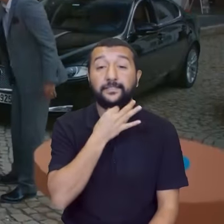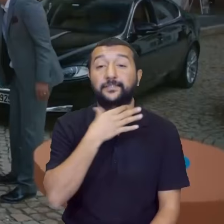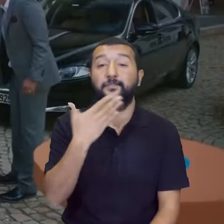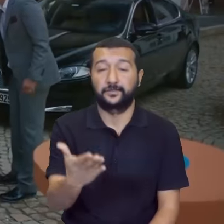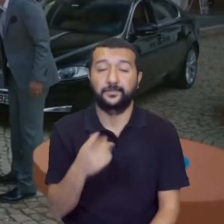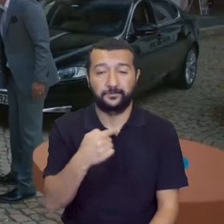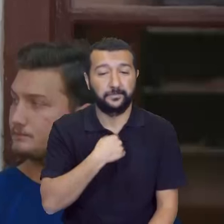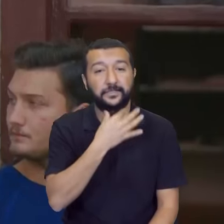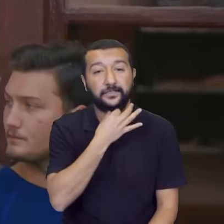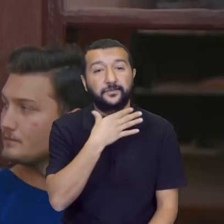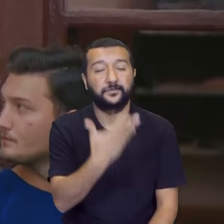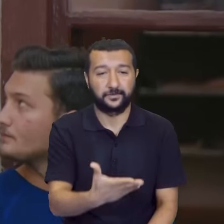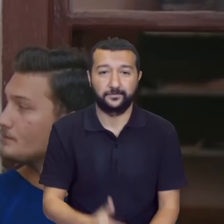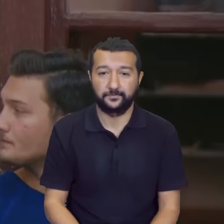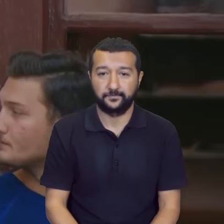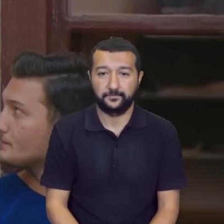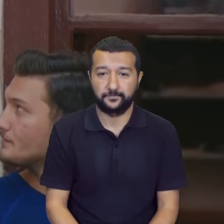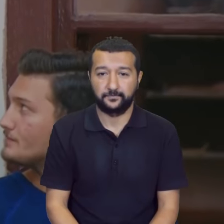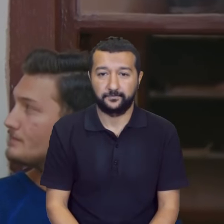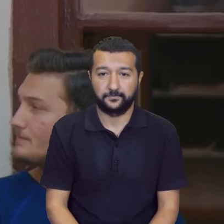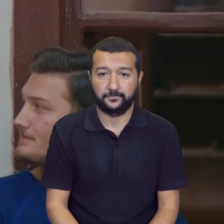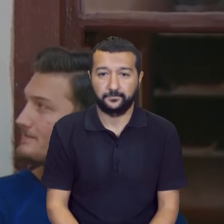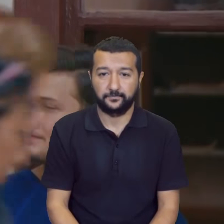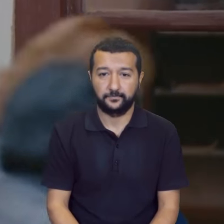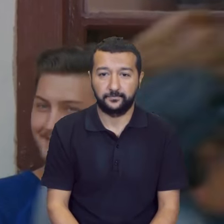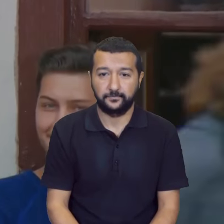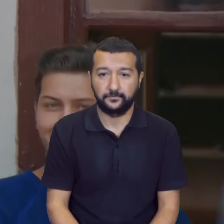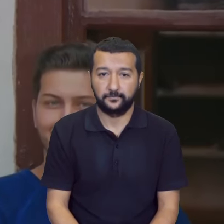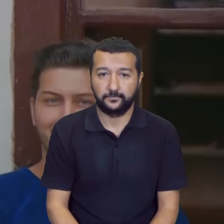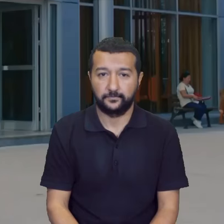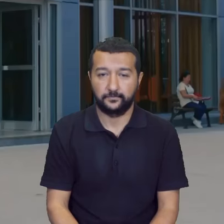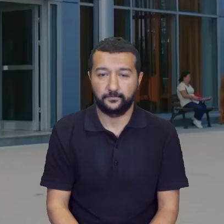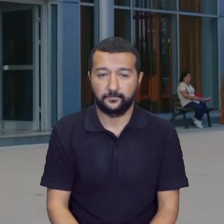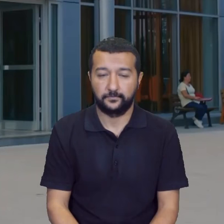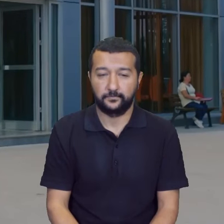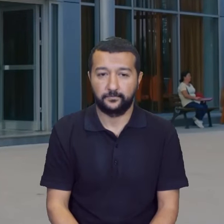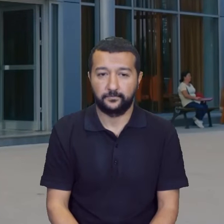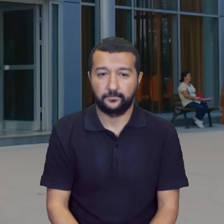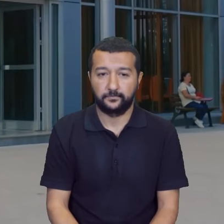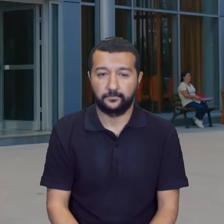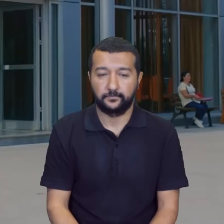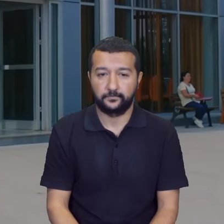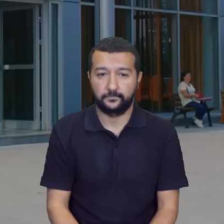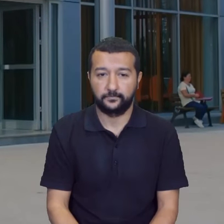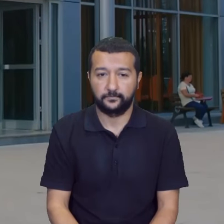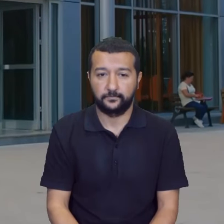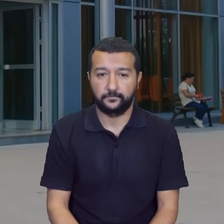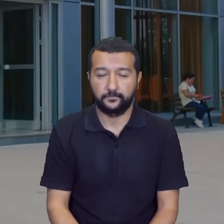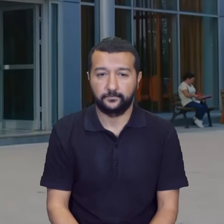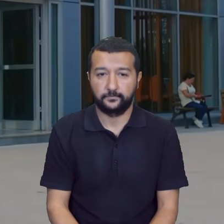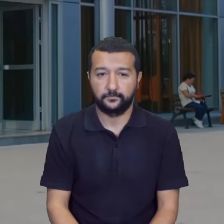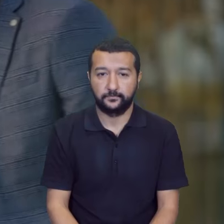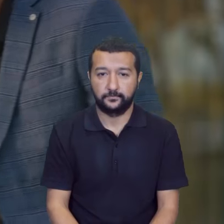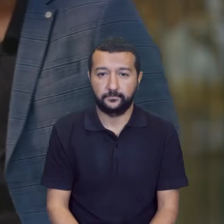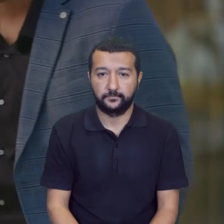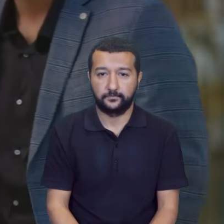Teşekkür ederim. Ben teşekkür ederim. Bir hayret etti. Bir yanı sevinçli. Tarık mahkeme binasının önünde